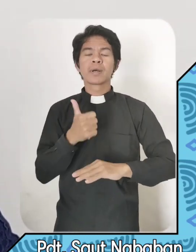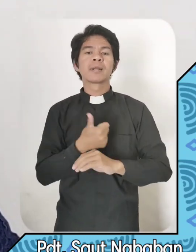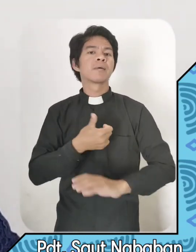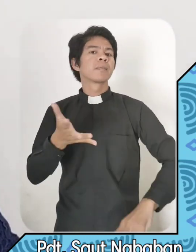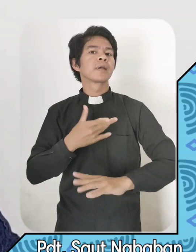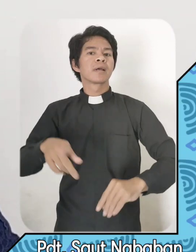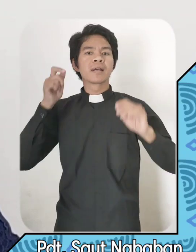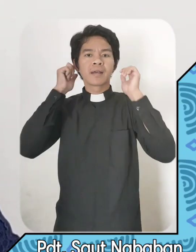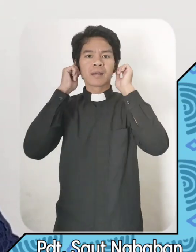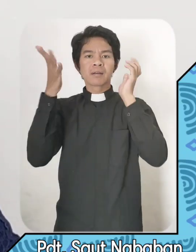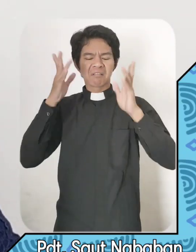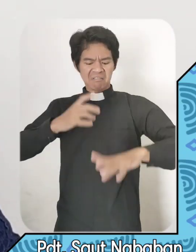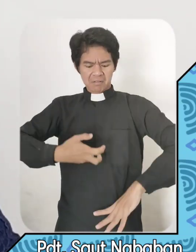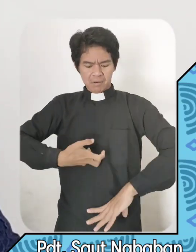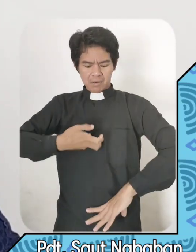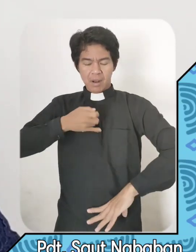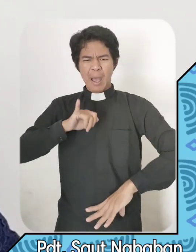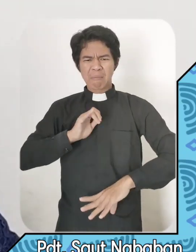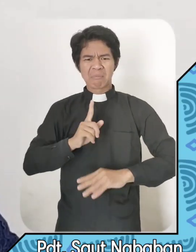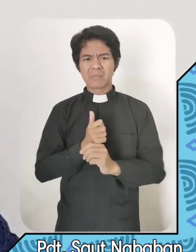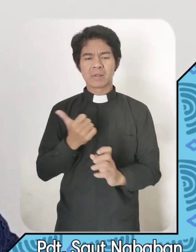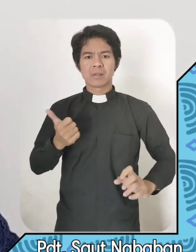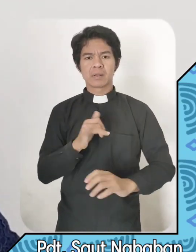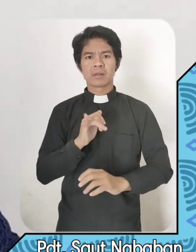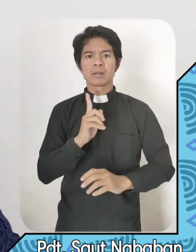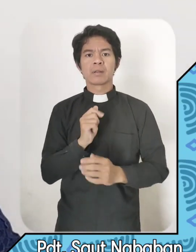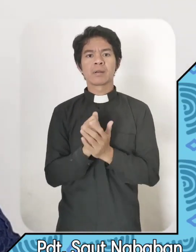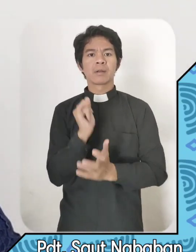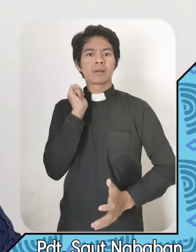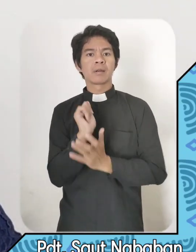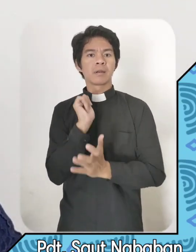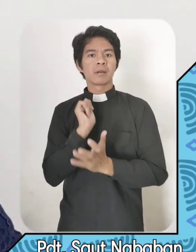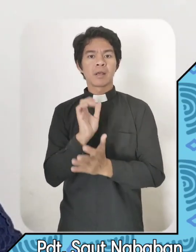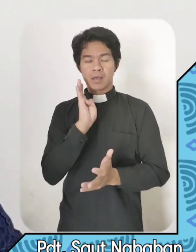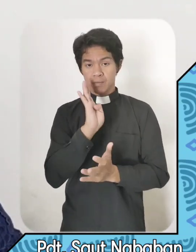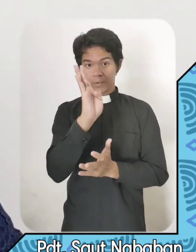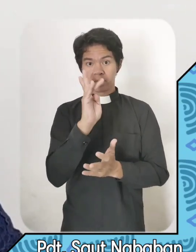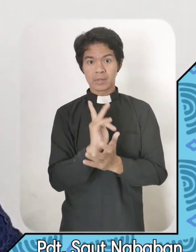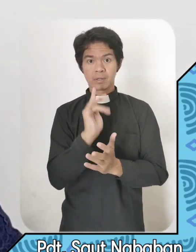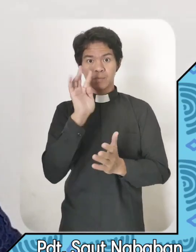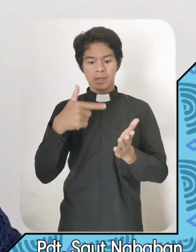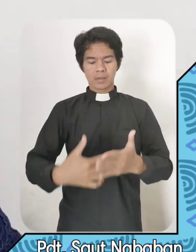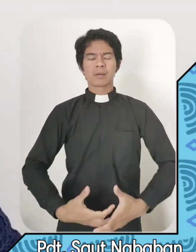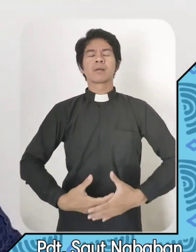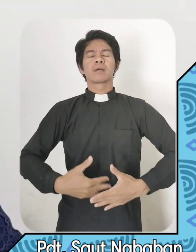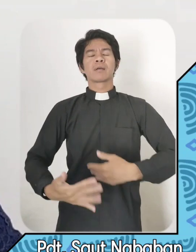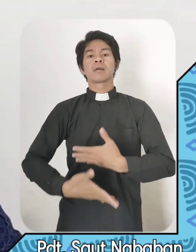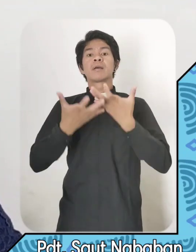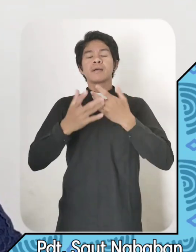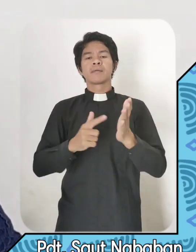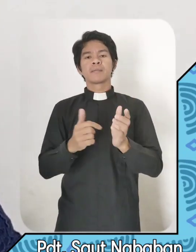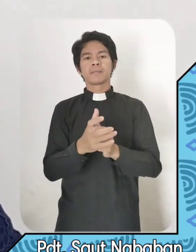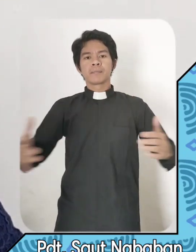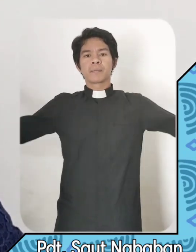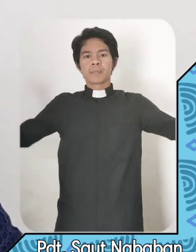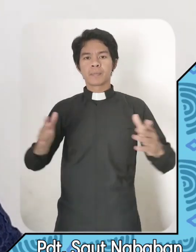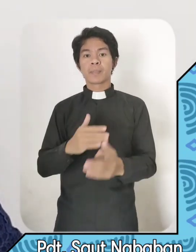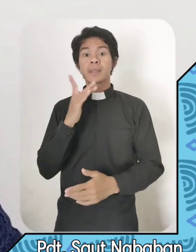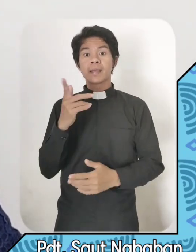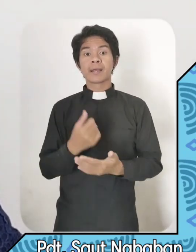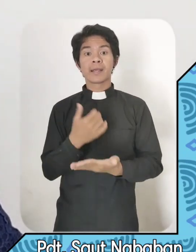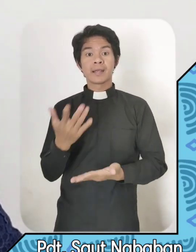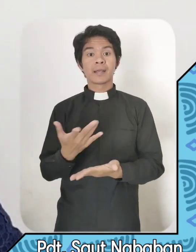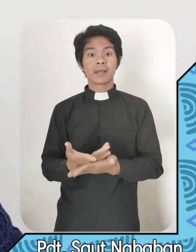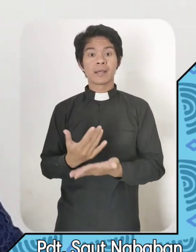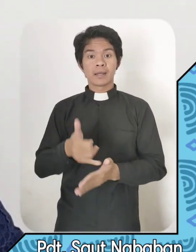kepada mereka yang kurang dipercaya itulah berita kebangkitan Yesus yang pertama sekali dinyatakan. Hal